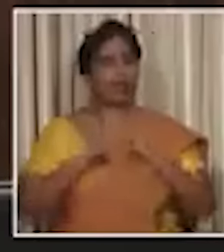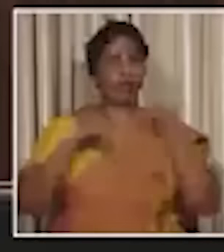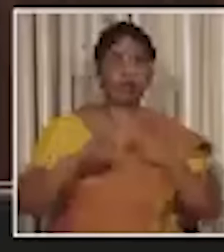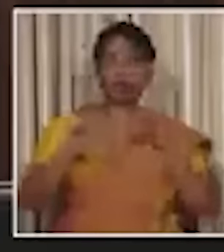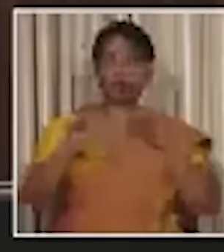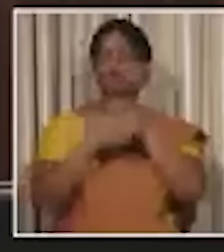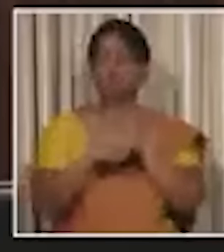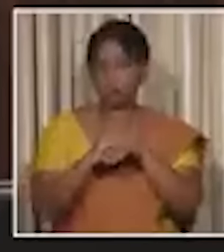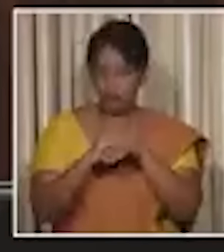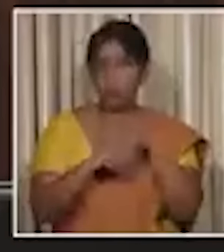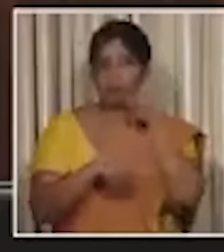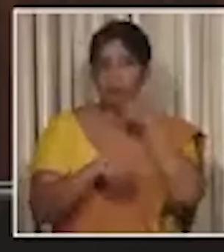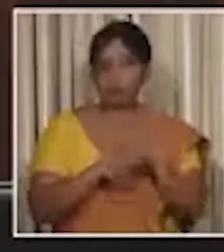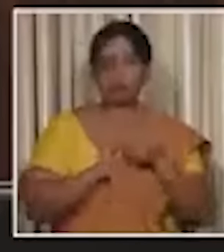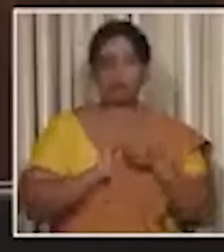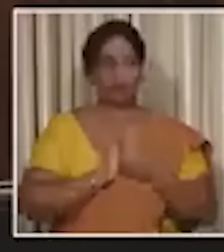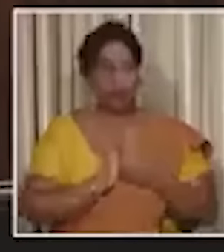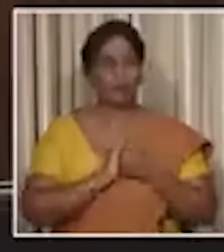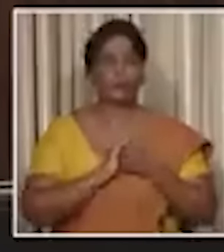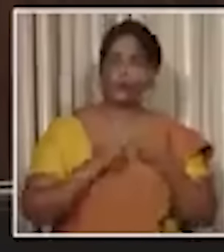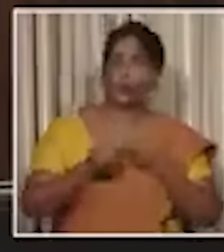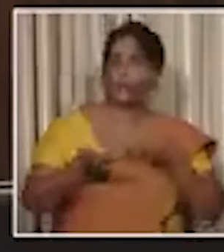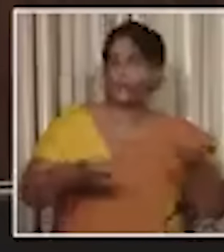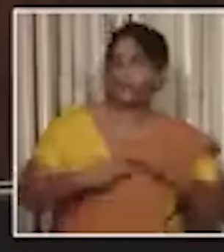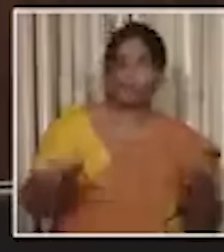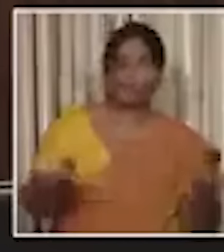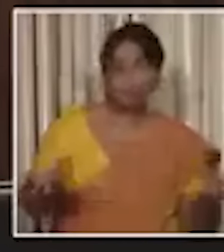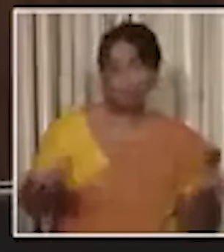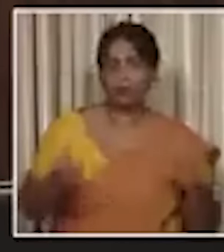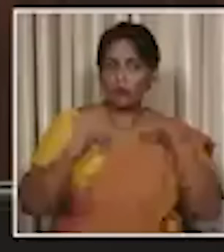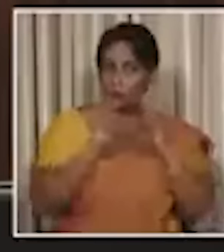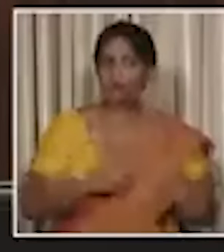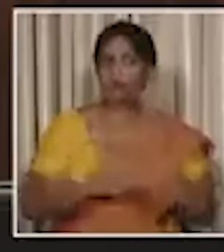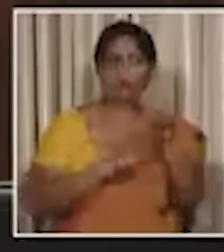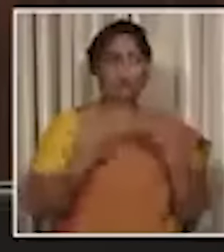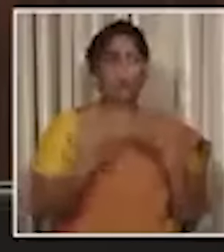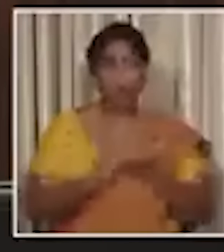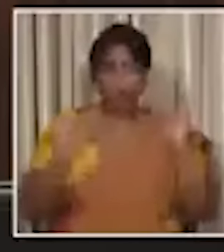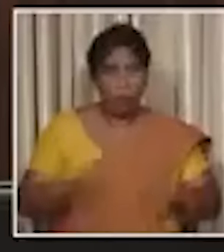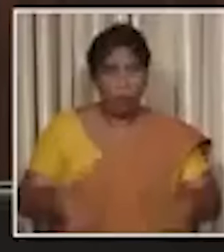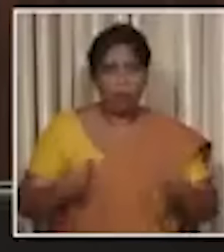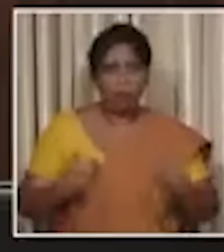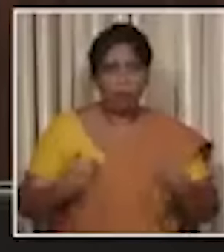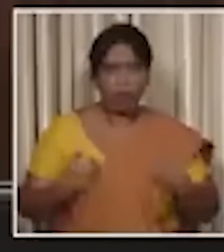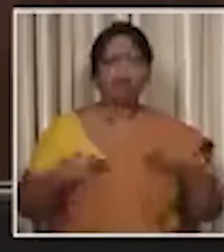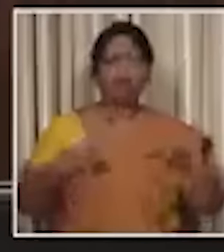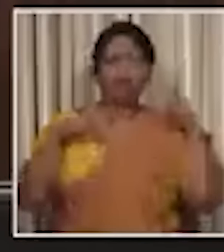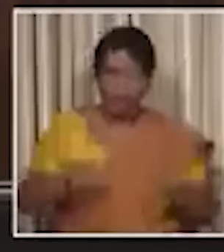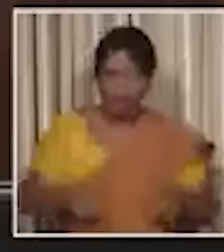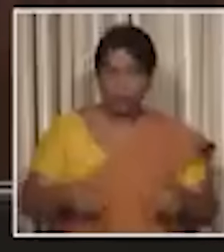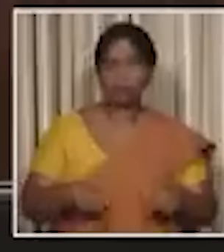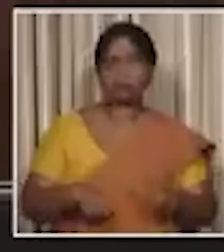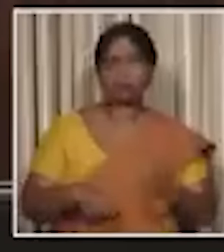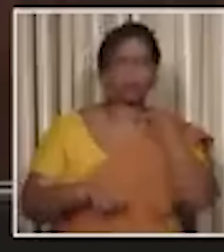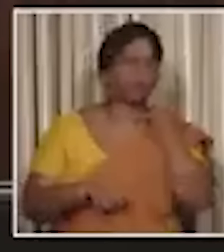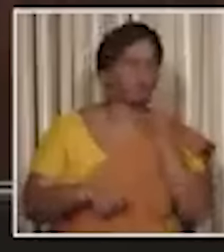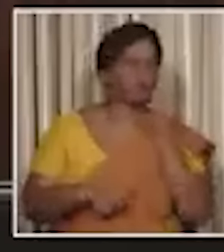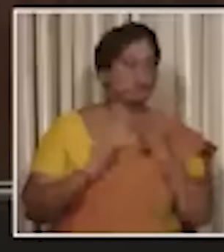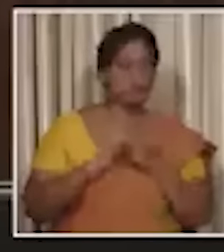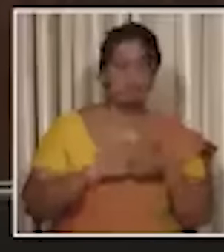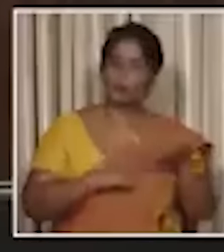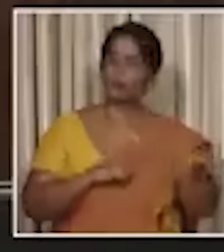தகைமையுடையவர்கள், திறமையானவர்கள், வலுவான சில தரப்பினர் எமது நாட்டில் இருக்கின்றார்கள். இந்த கைத்தொழில், இந்த கட்டுமான